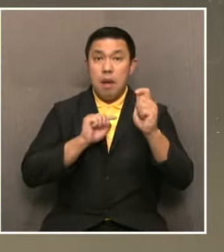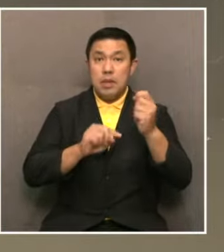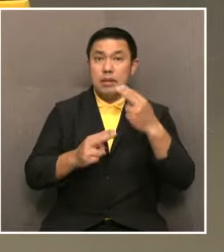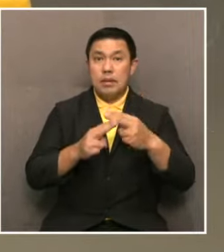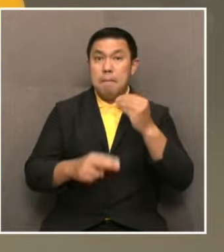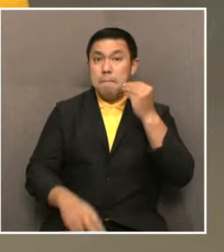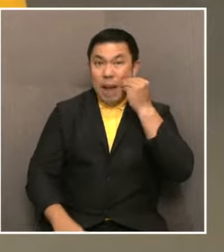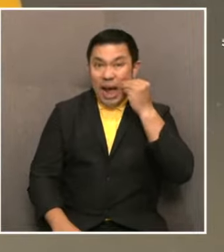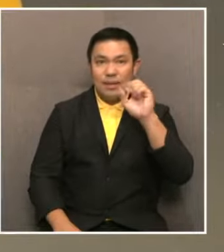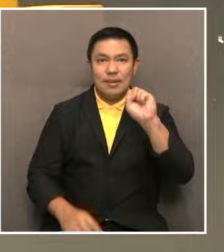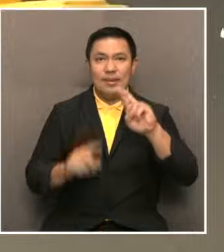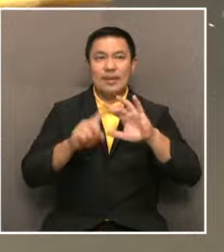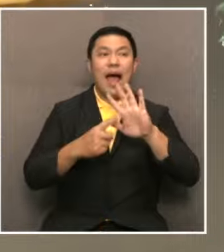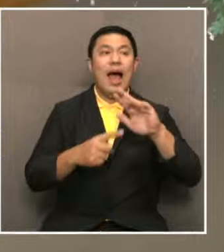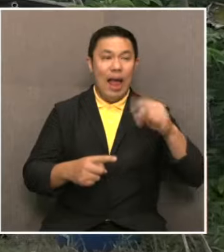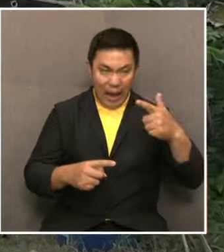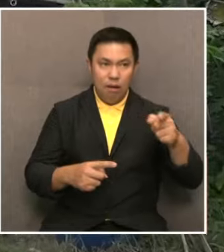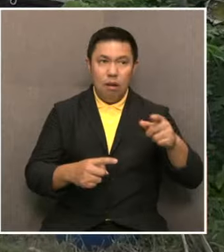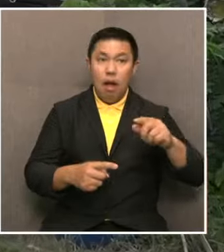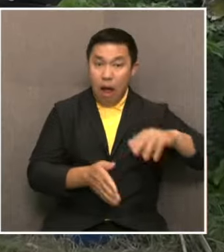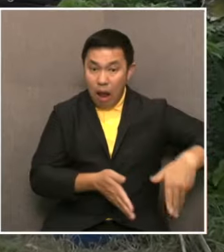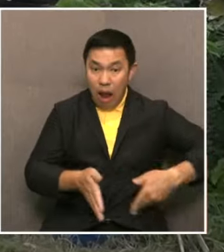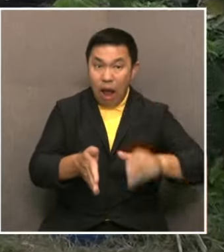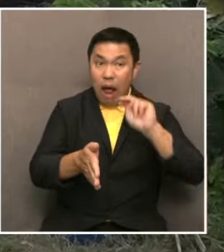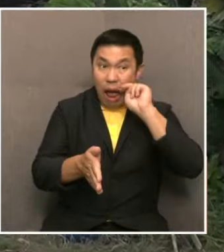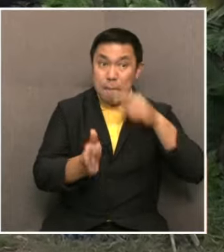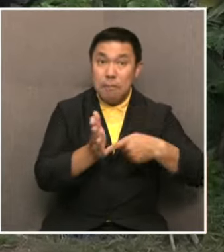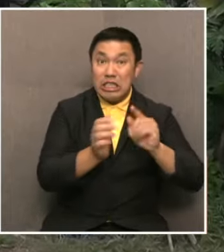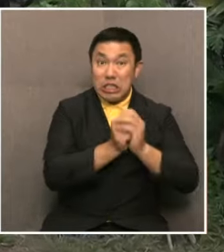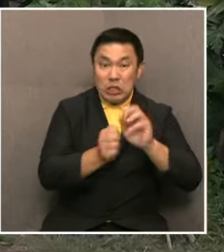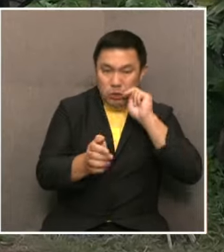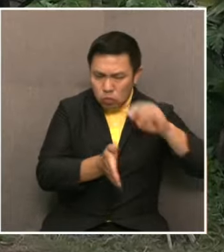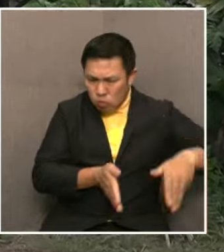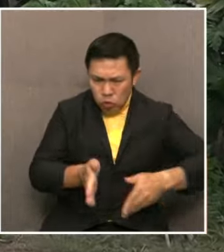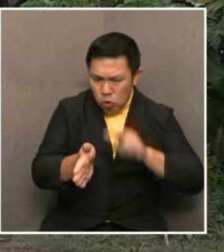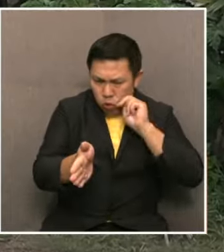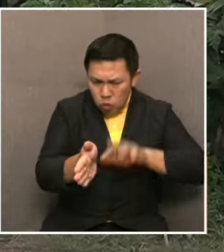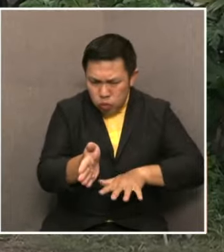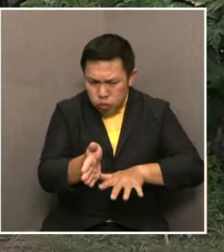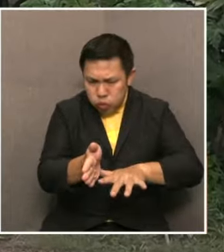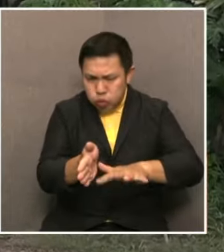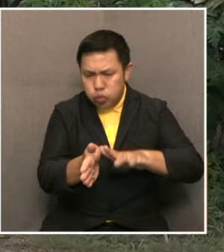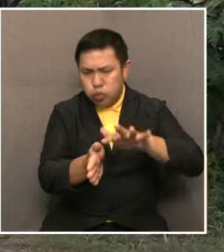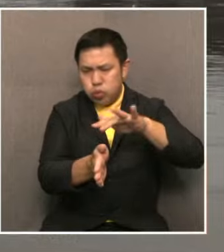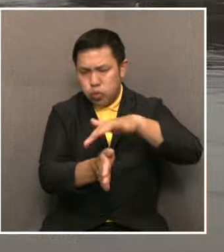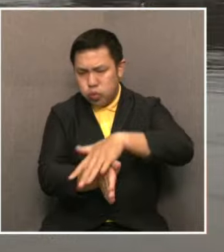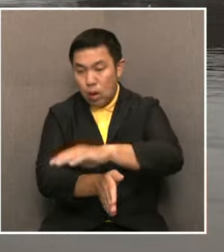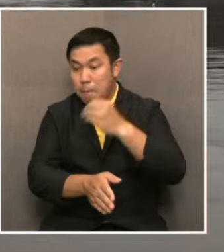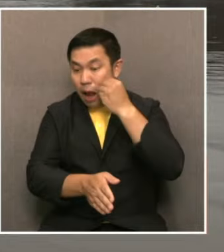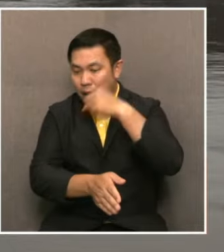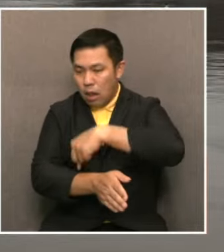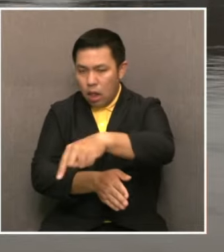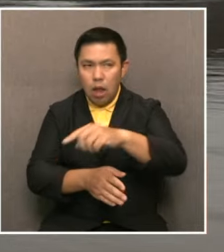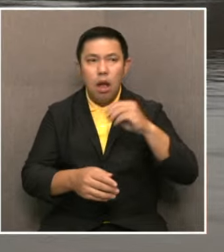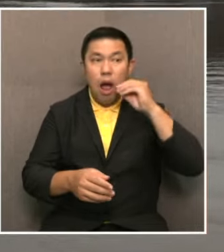มวลน้ำในแม่น้ำปราจีนบุรีล้นตลิ่งท่วมบ้านเรือนที่อยู่บริเวณ 2ฝั่งแม่น้ำประชาชนต้องนำ